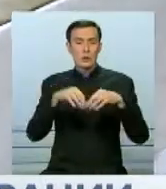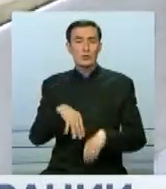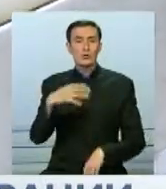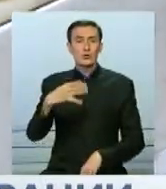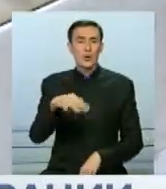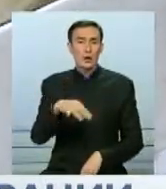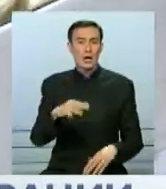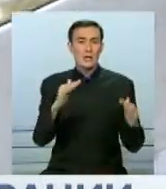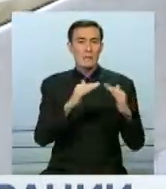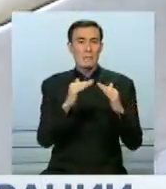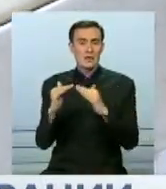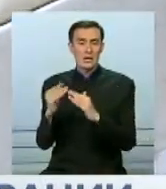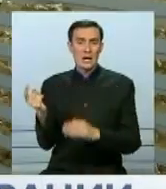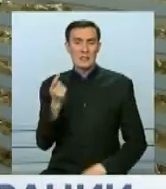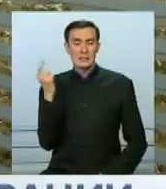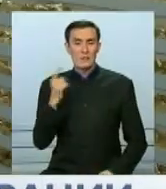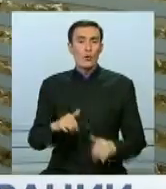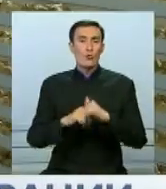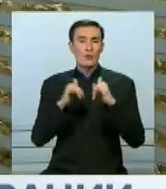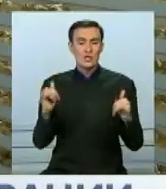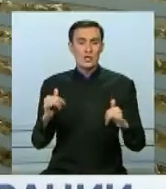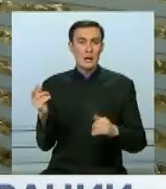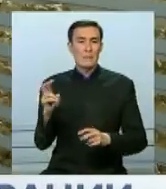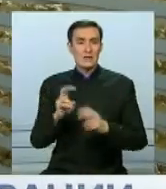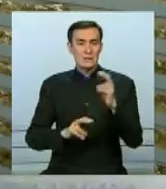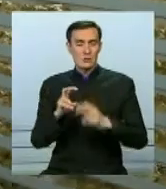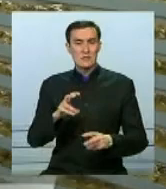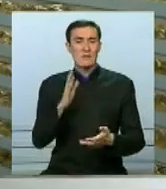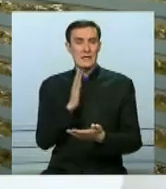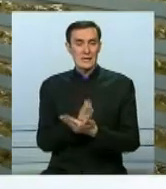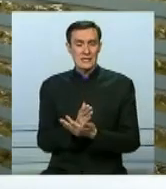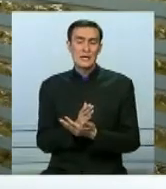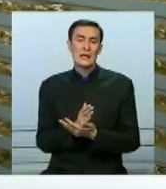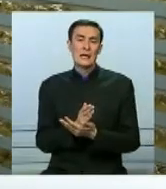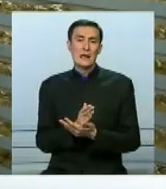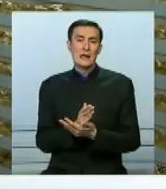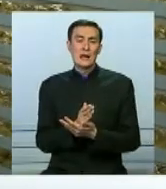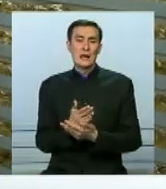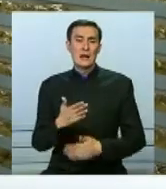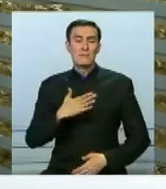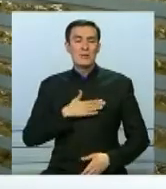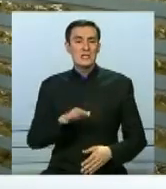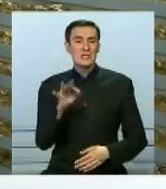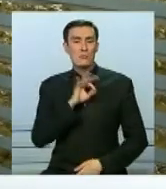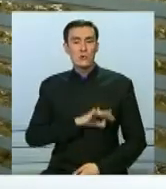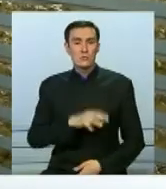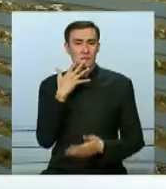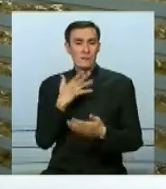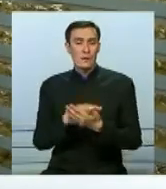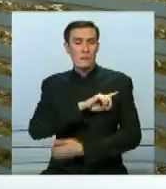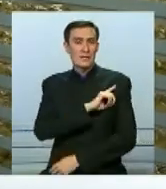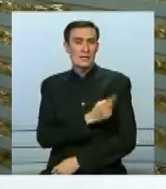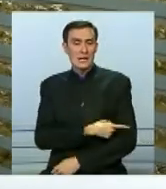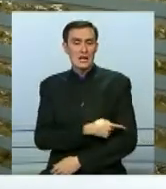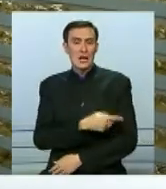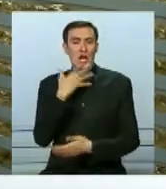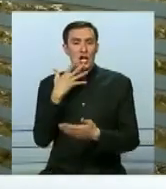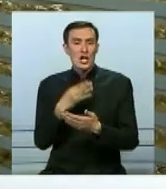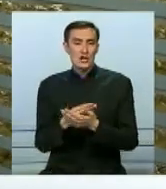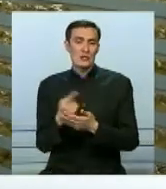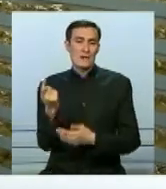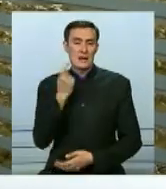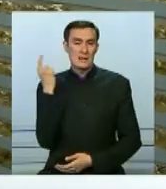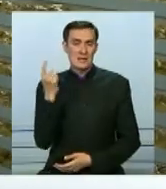домашних подворий. Увеличение производства тоже есть. С другой стороны, здесь мы используем потенциал личного подсобного хозяйства. Мы